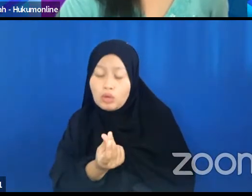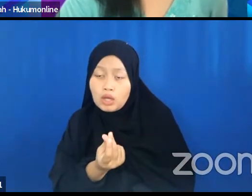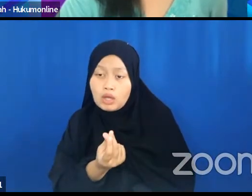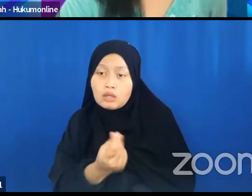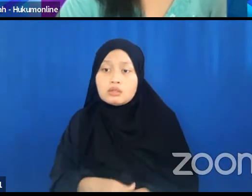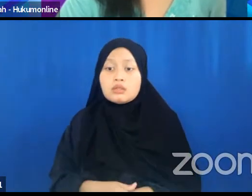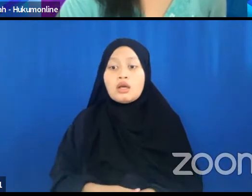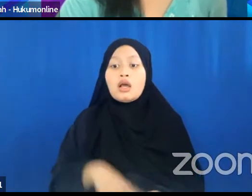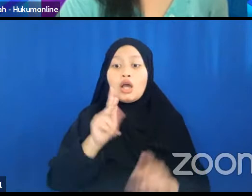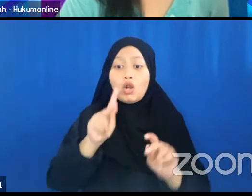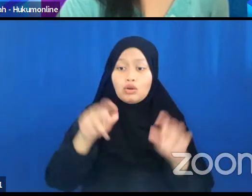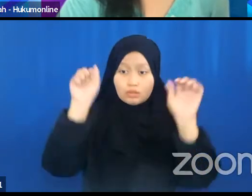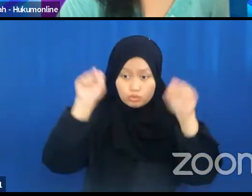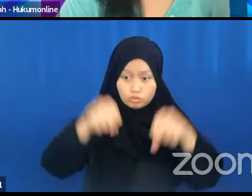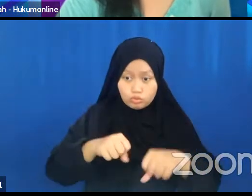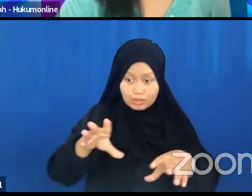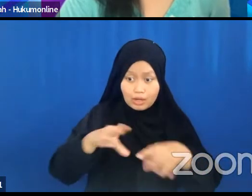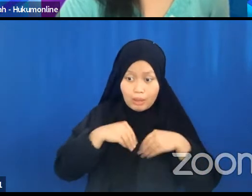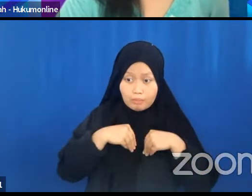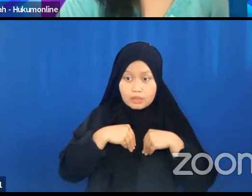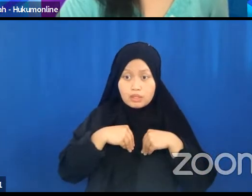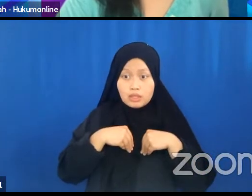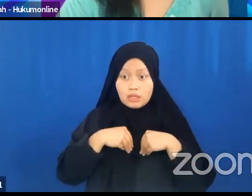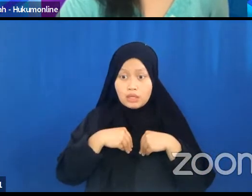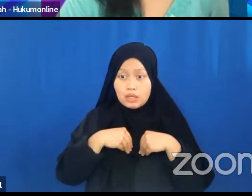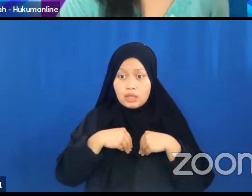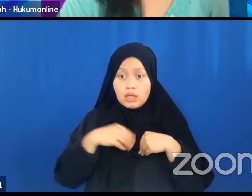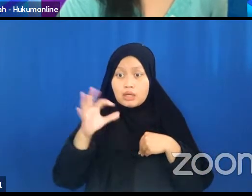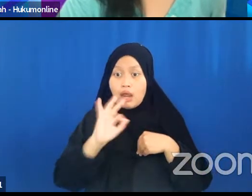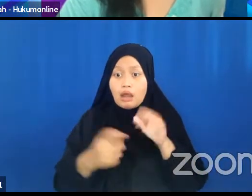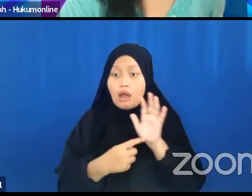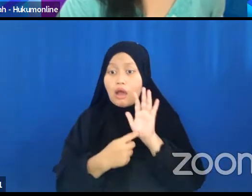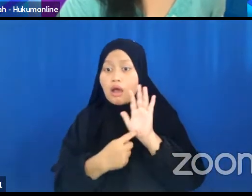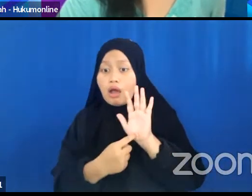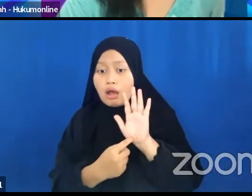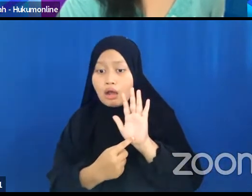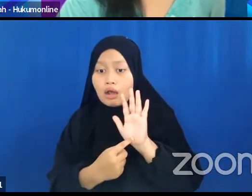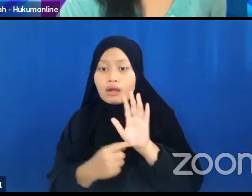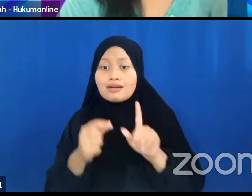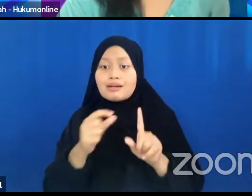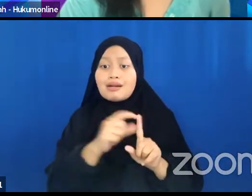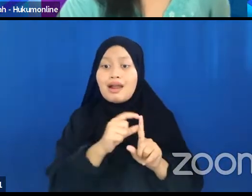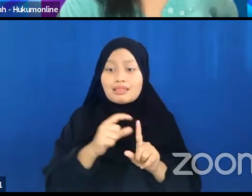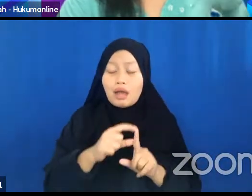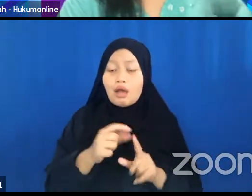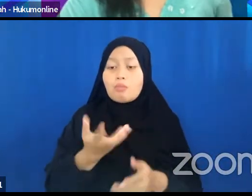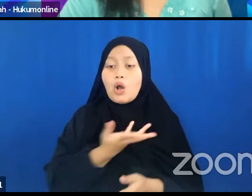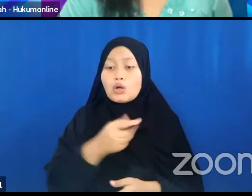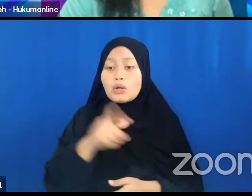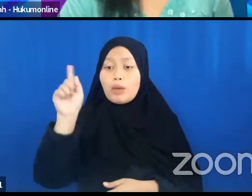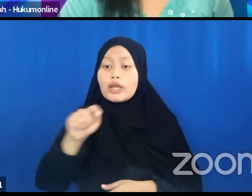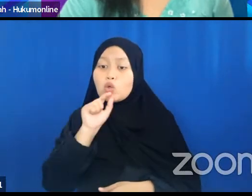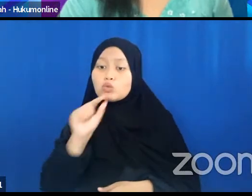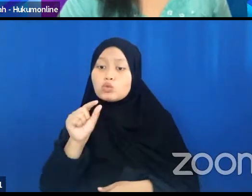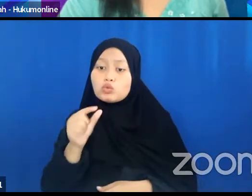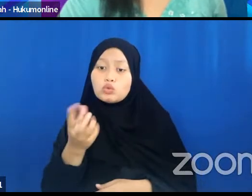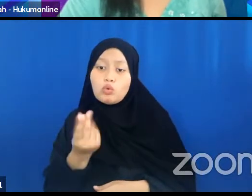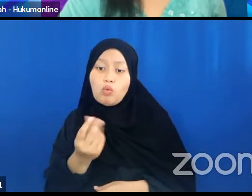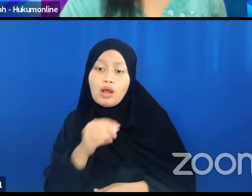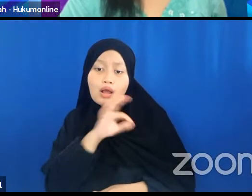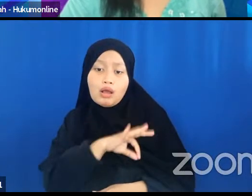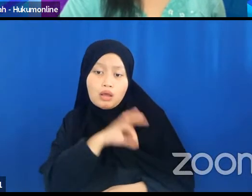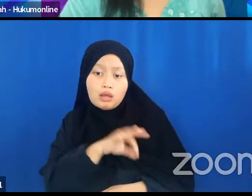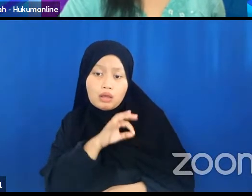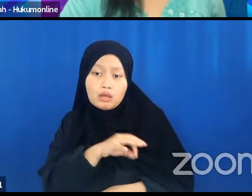mendapatkan persetujuan tidak pernah diungkapkan bahwa data ini akan diperoleh serep monotype kita tidak bisa bilang bahwa itu bisa